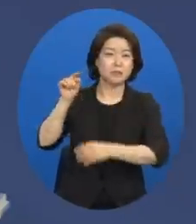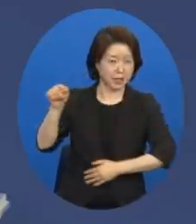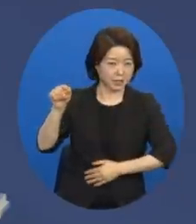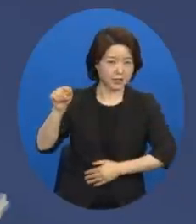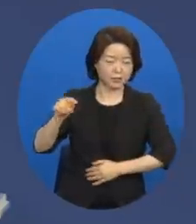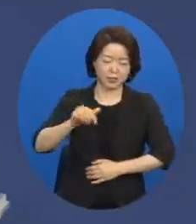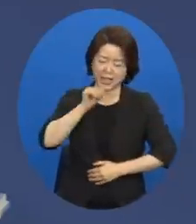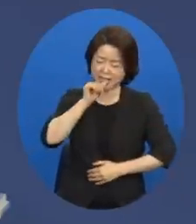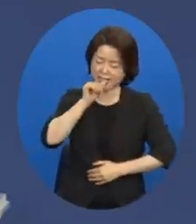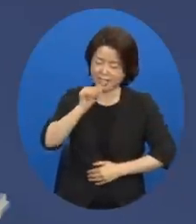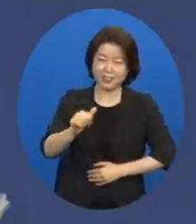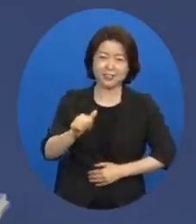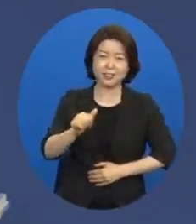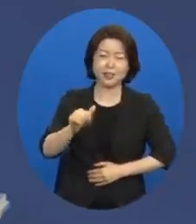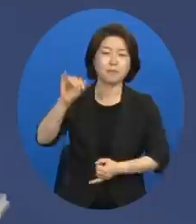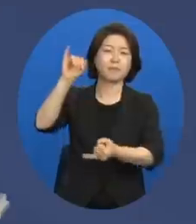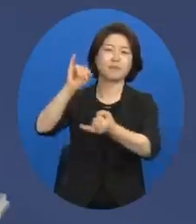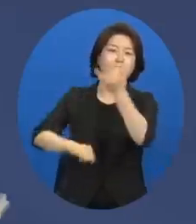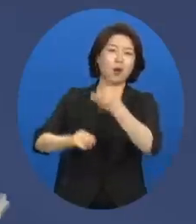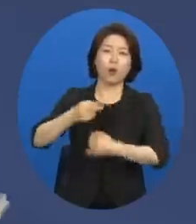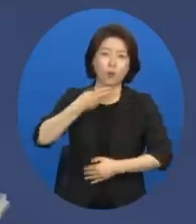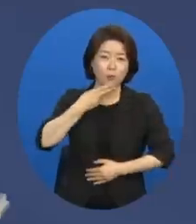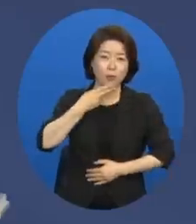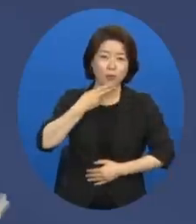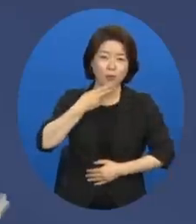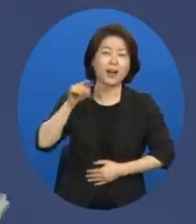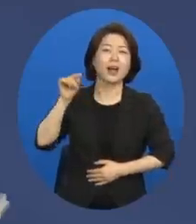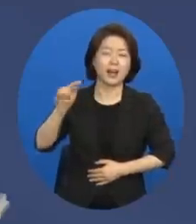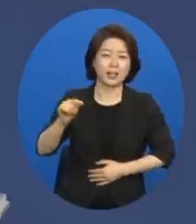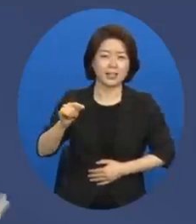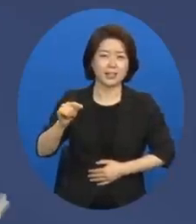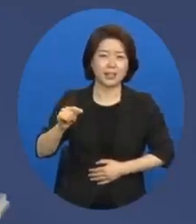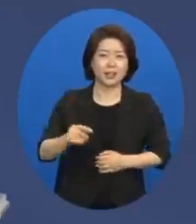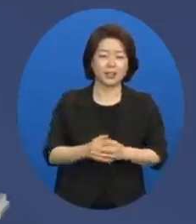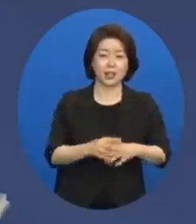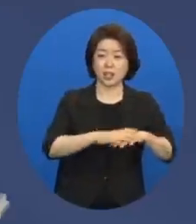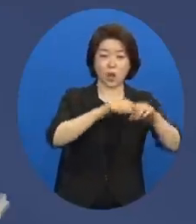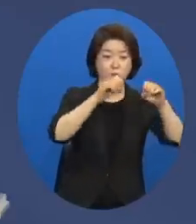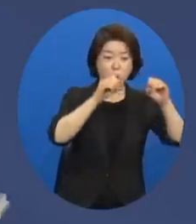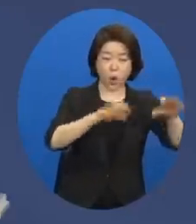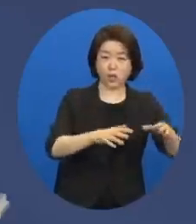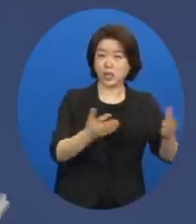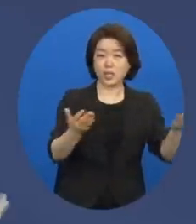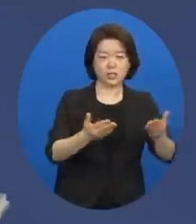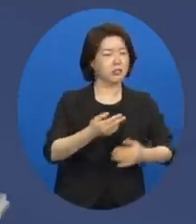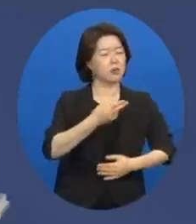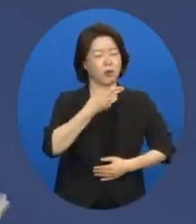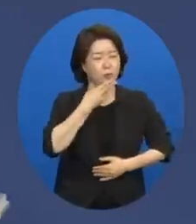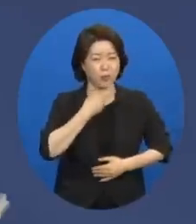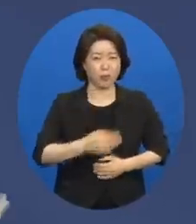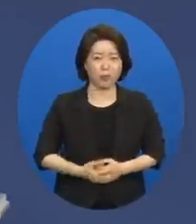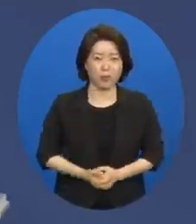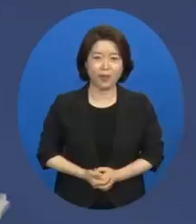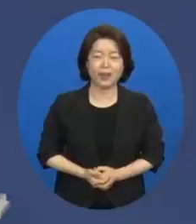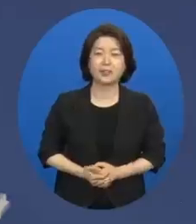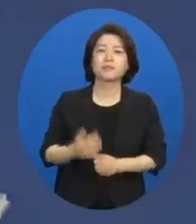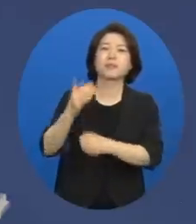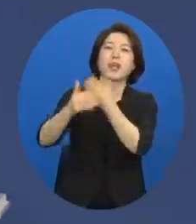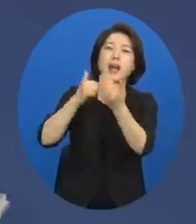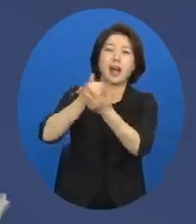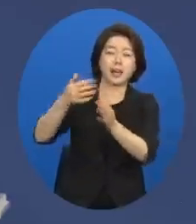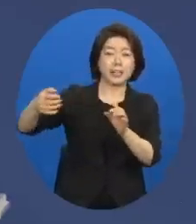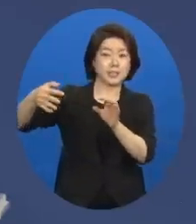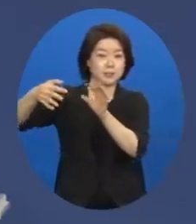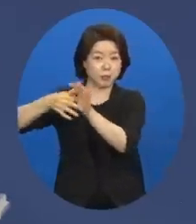절대 어겨질 수 없고 그게 허황하게 되어지는 일이 있을 수 없다고 하면 하나님 편에서는